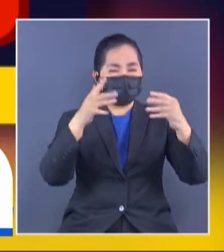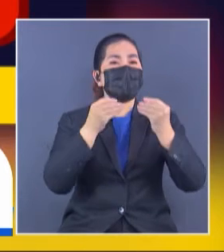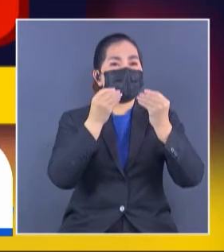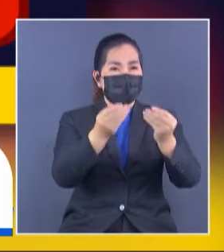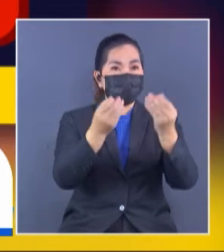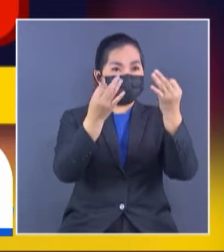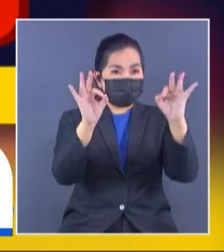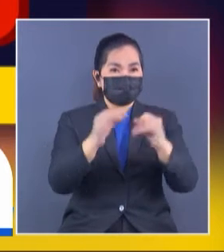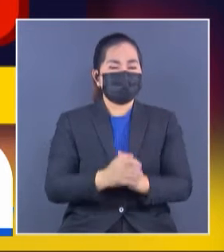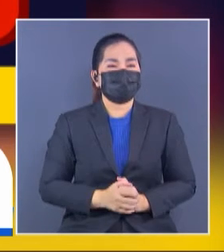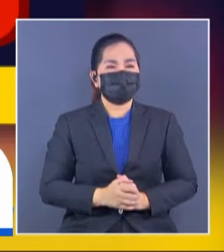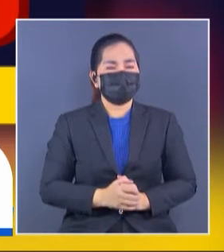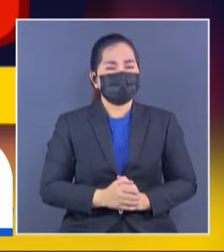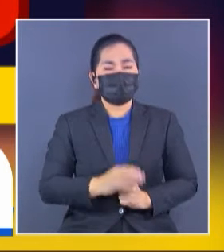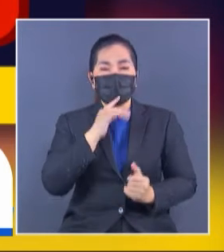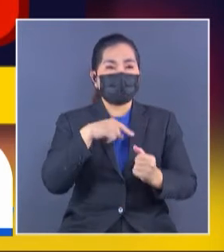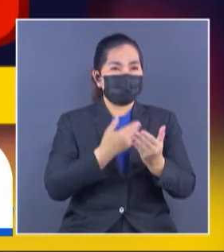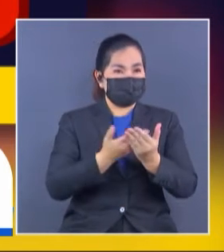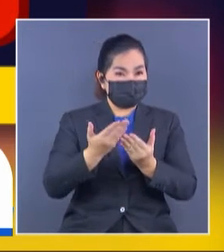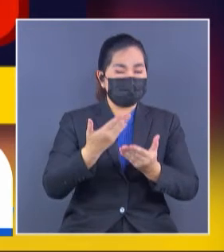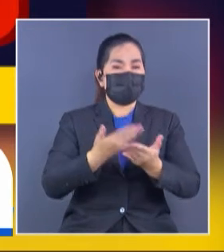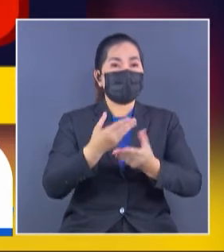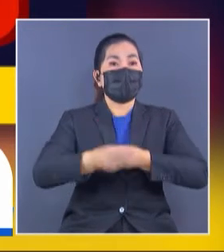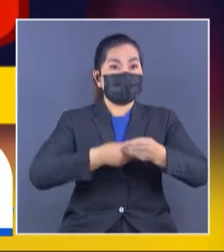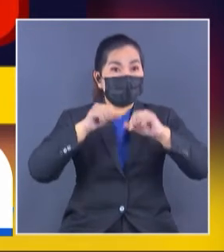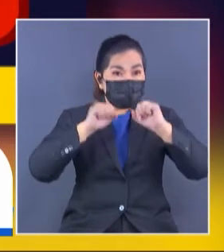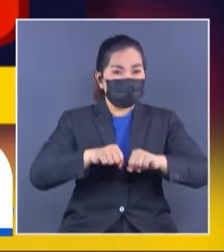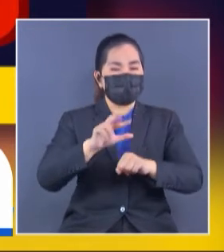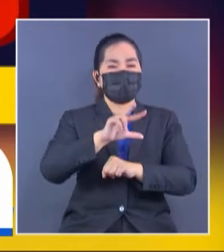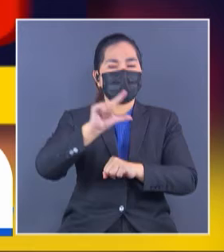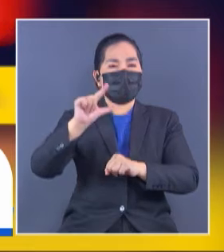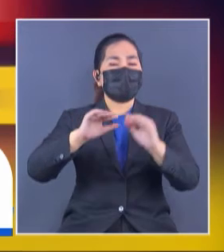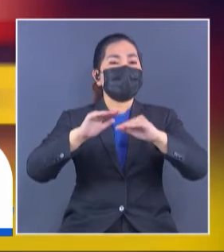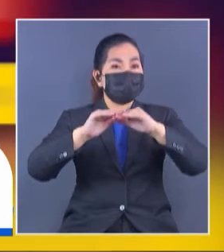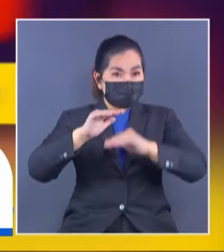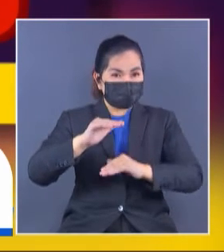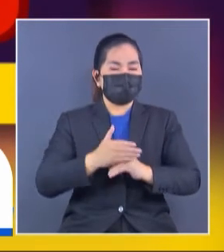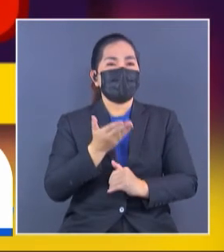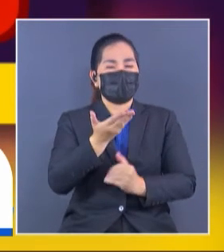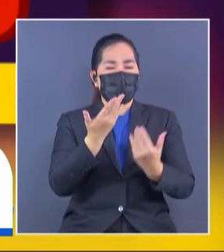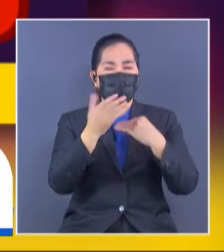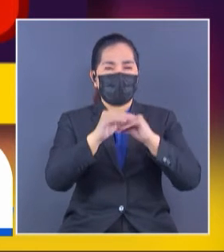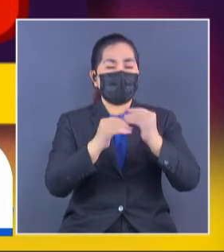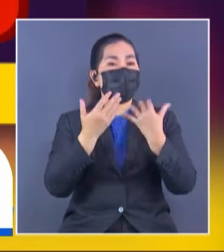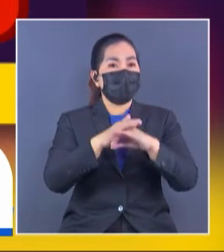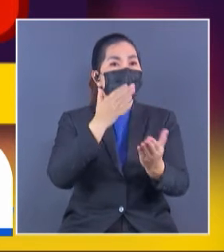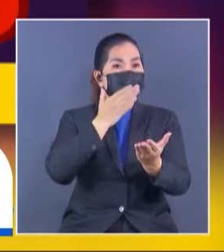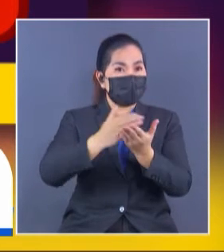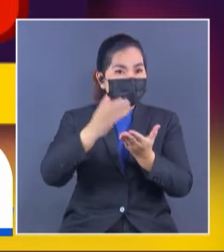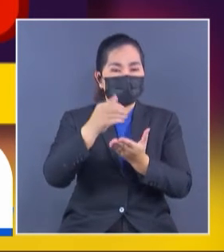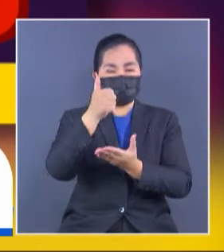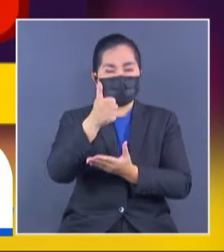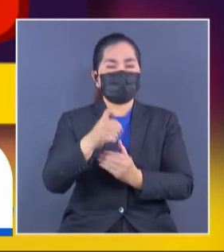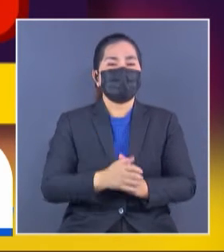ครับโดยลูกค้าที่ซื้อทรัพย์ราคาอนุมัติขายไม่เกิน 3ล้านบาทสามารถยื่นขอเข้าร่วมโครงการผ่อนชำระกับ